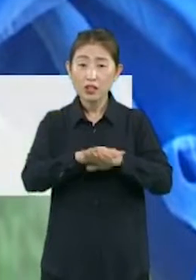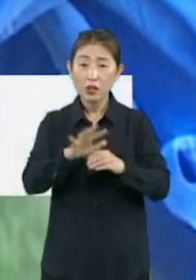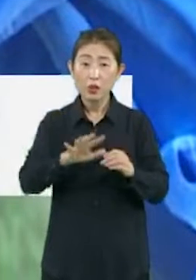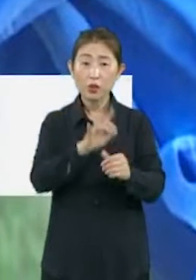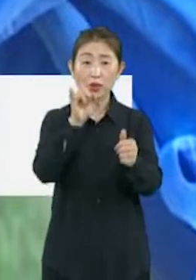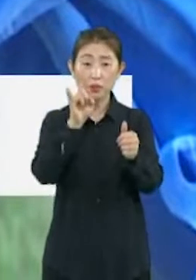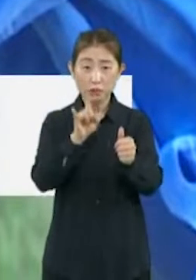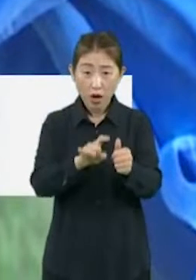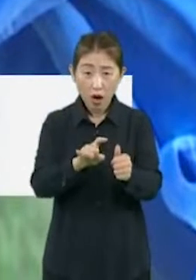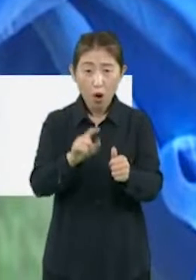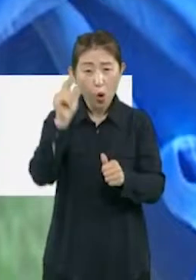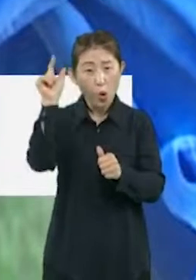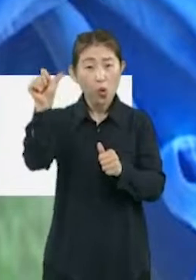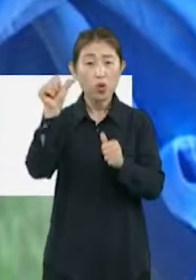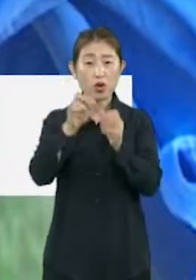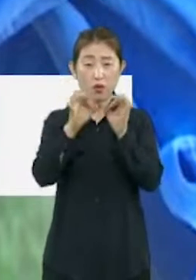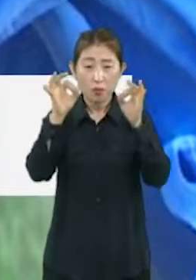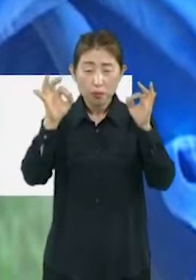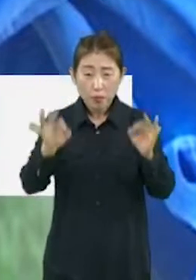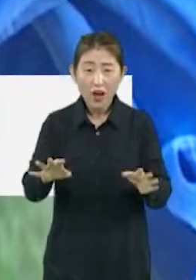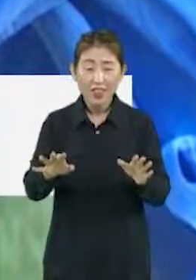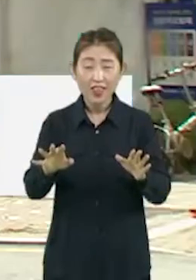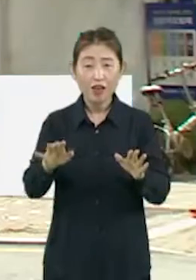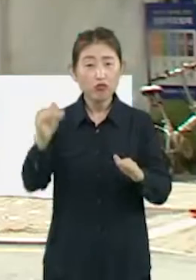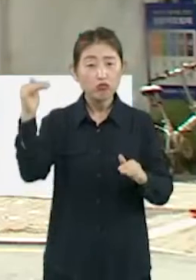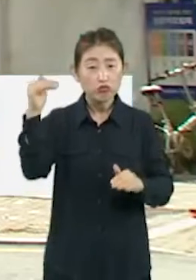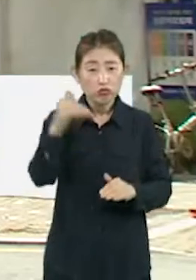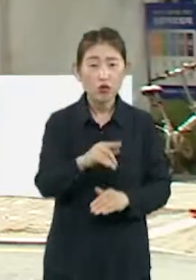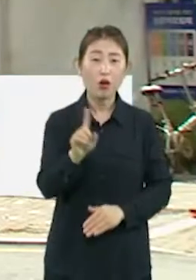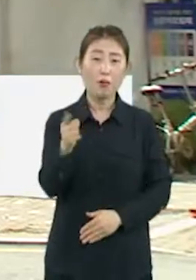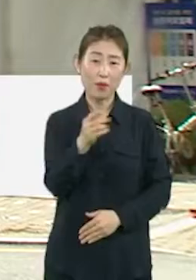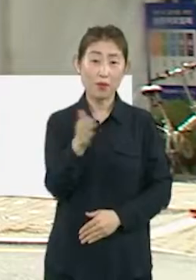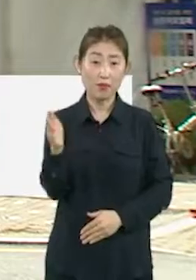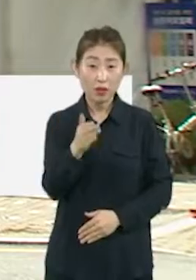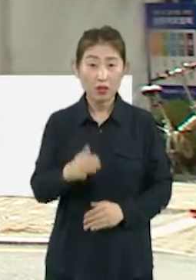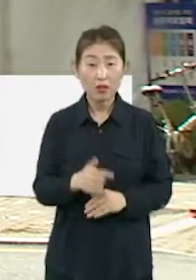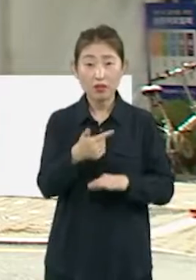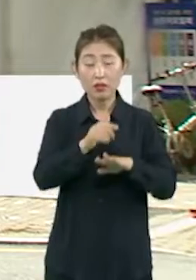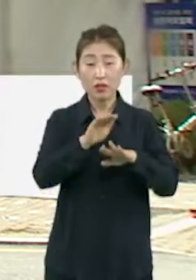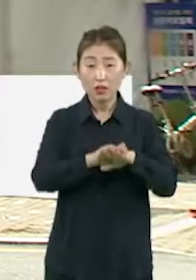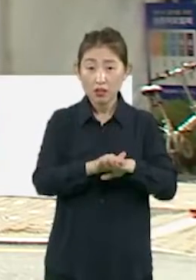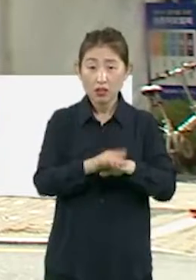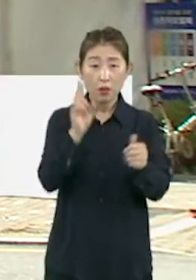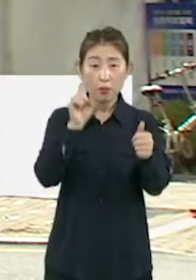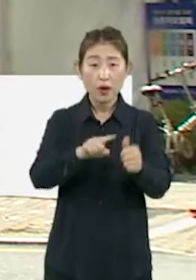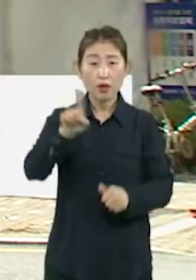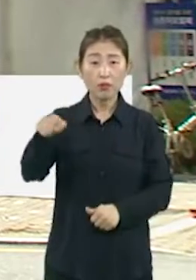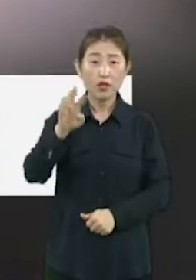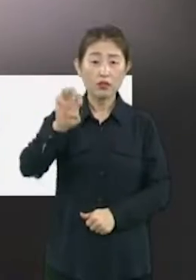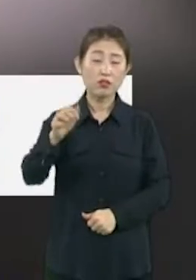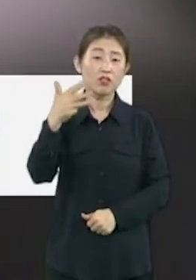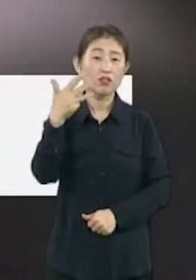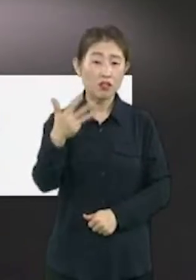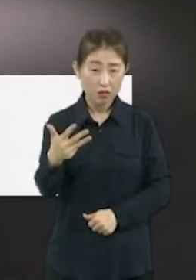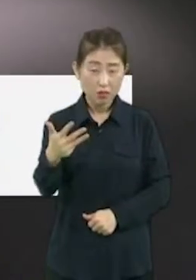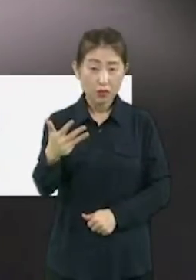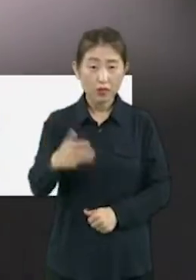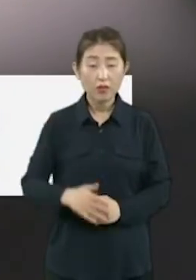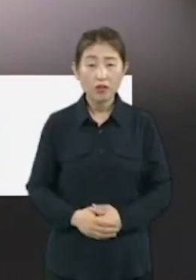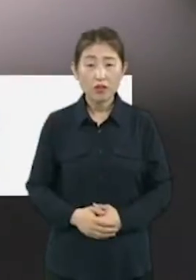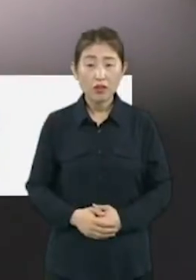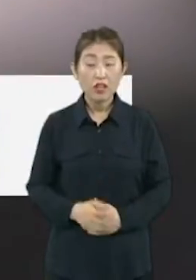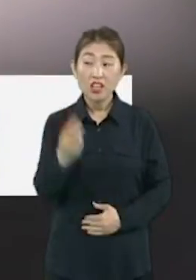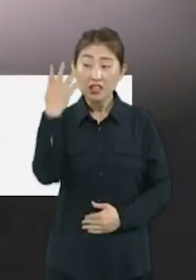대전에 코론 알고 억제 인자 가 5개월만에 100명 대로 내려왔습니다 대전에서는 100 38명이 신규 감염돼